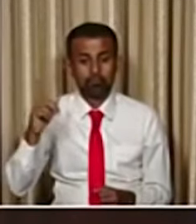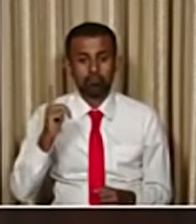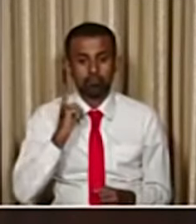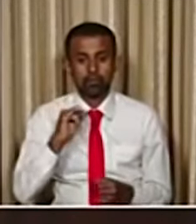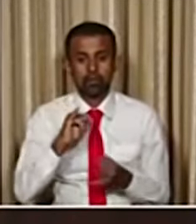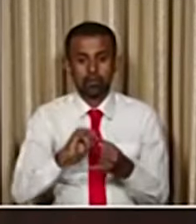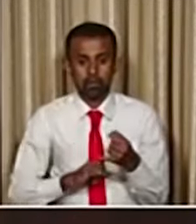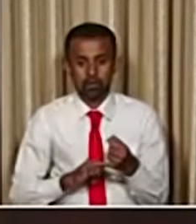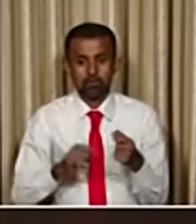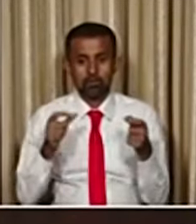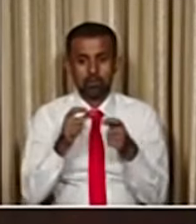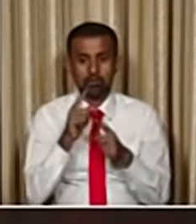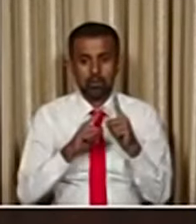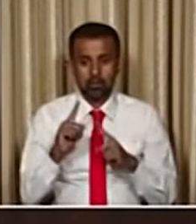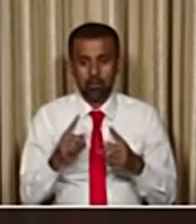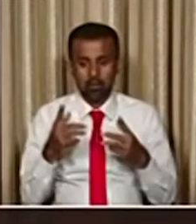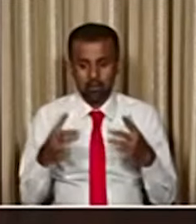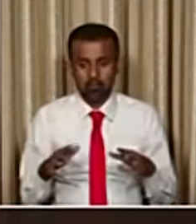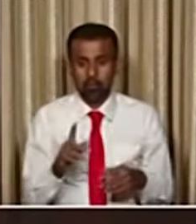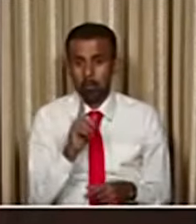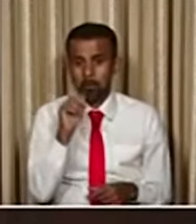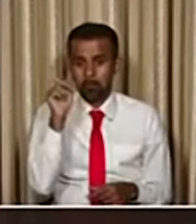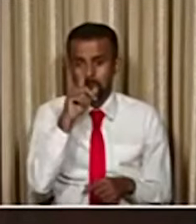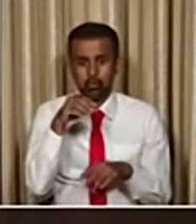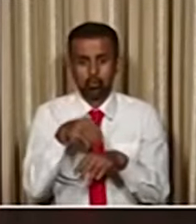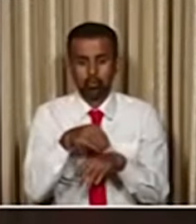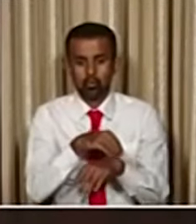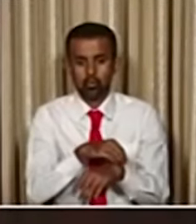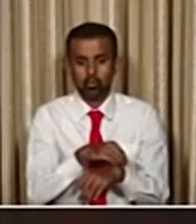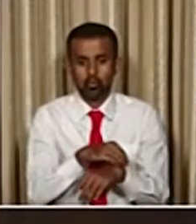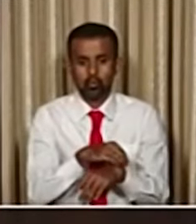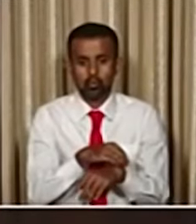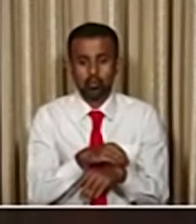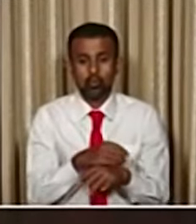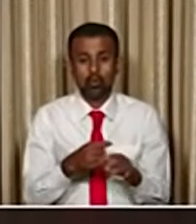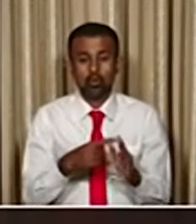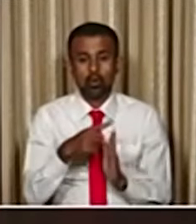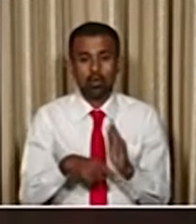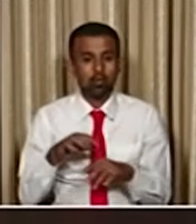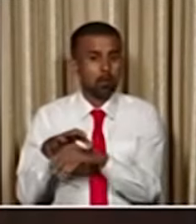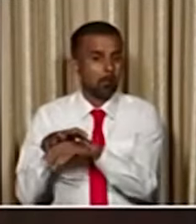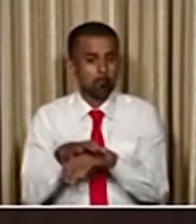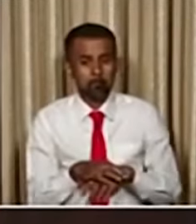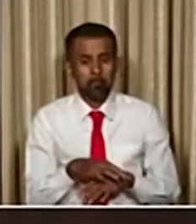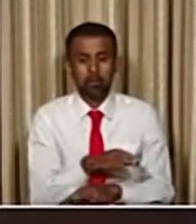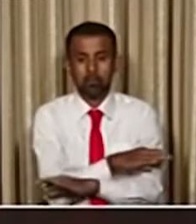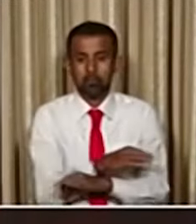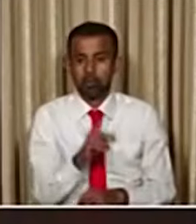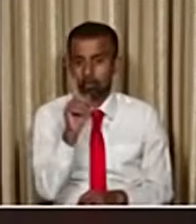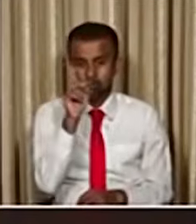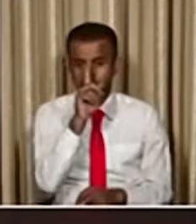ආරක්ෂක ලේකම්තුමාලත් එක්ක හරි සාකච්ඡා කරලා පළවෙනියෙන් තුවාල වෙච්ච අයව කොහොම හරි මේ ලංකාවට ගෙන්න ගන්න වැඩ පිළ